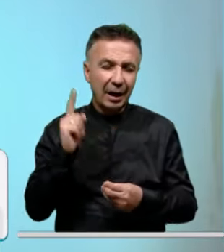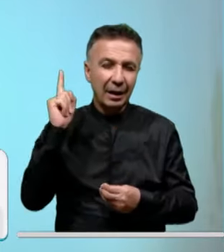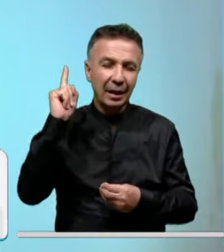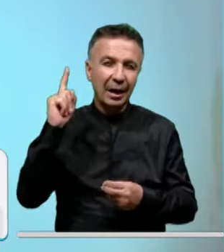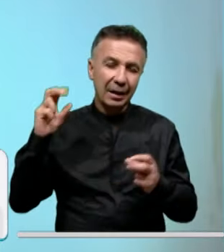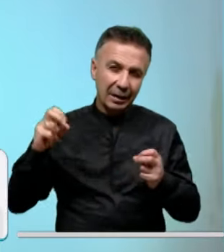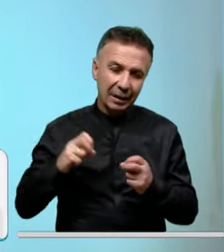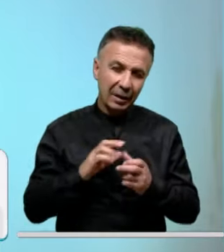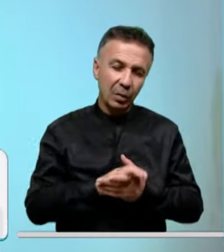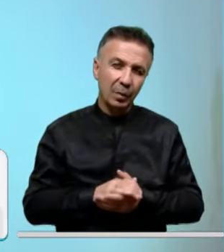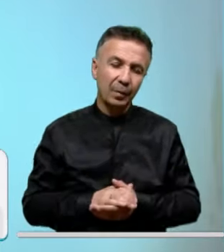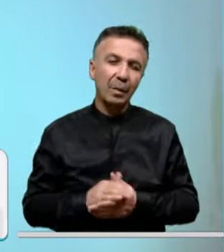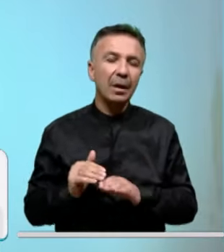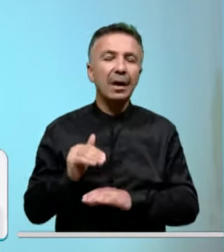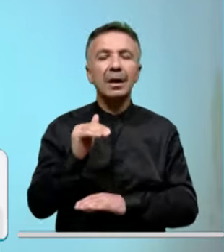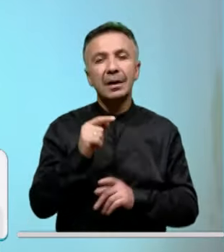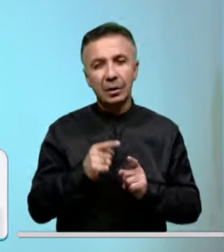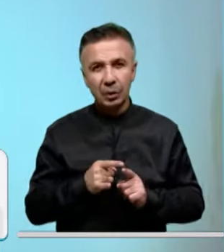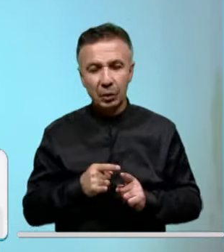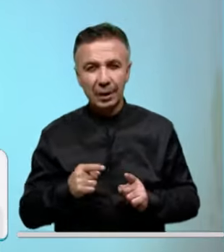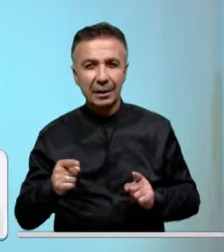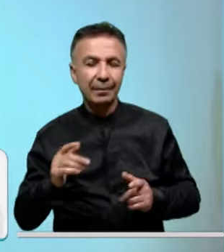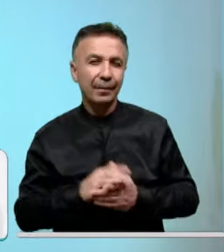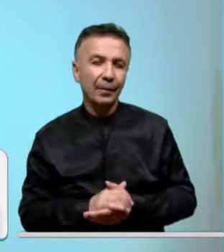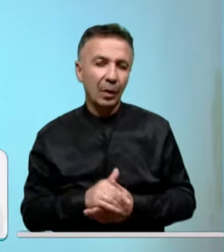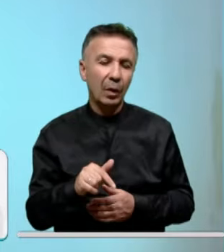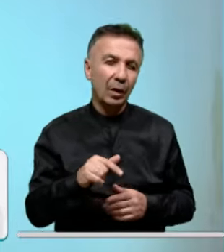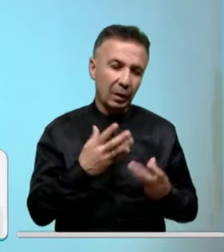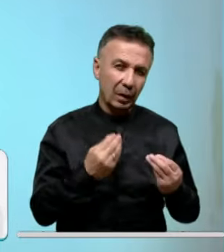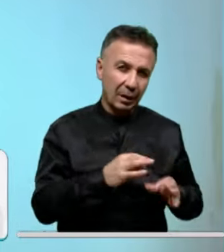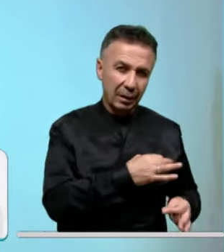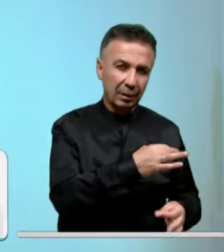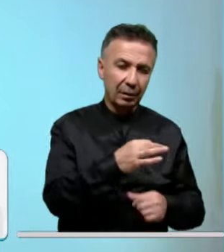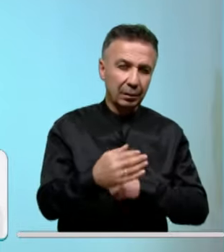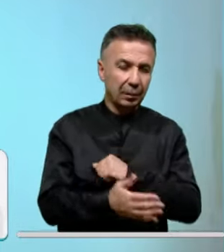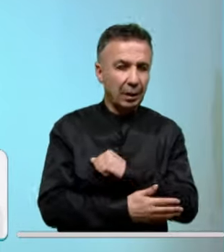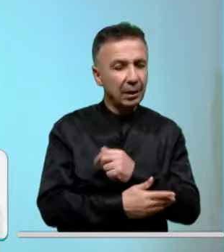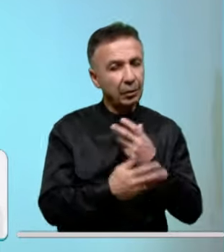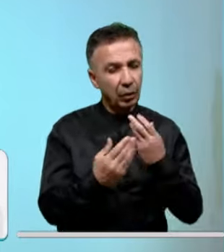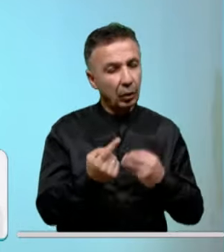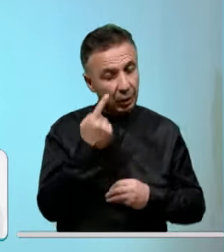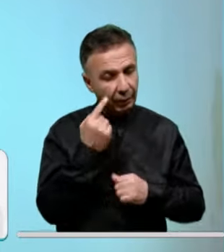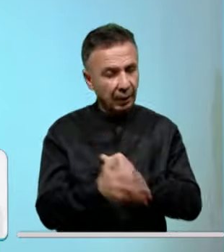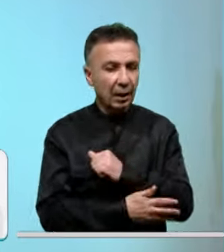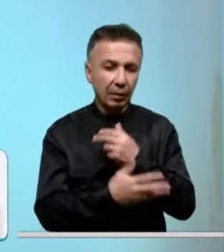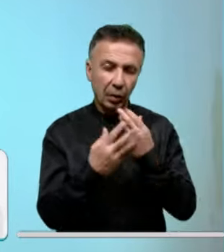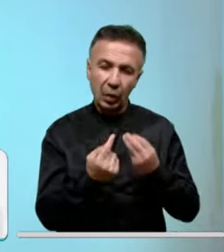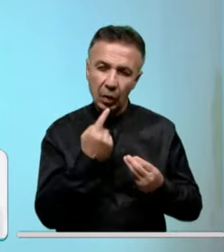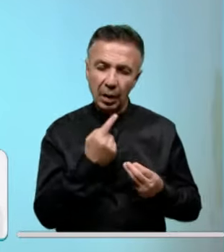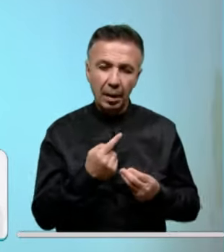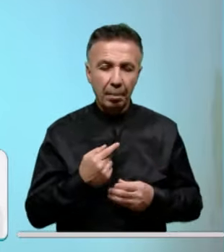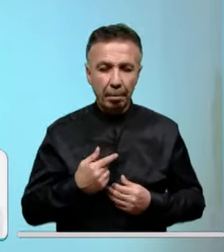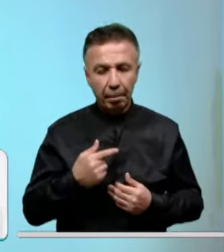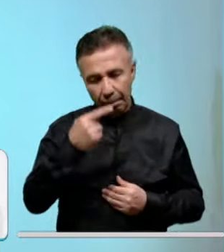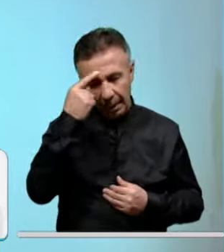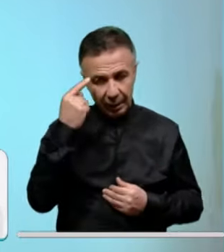zikrediyor. Bunlar yaş olduğu müddetçe buyuruyor Efendimiz Aleyhisselatü Vesselam. Orada bulunanlar için şefaat vesilesi olur. Belki azapları var